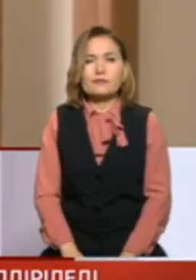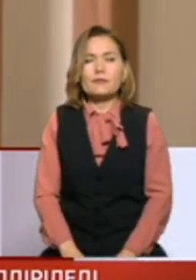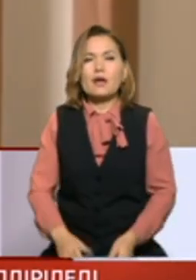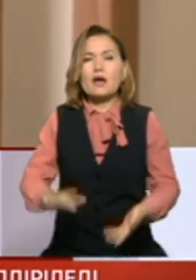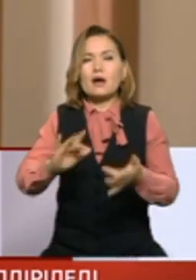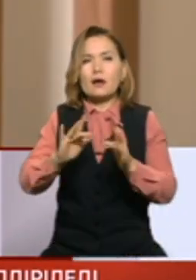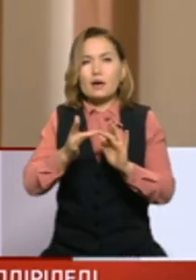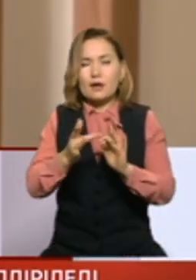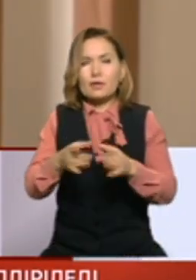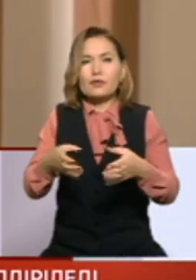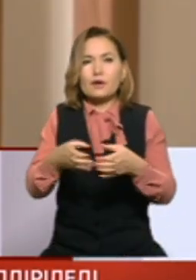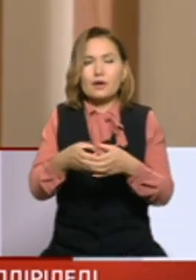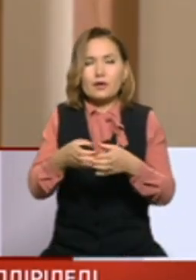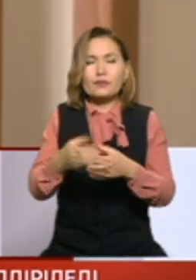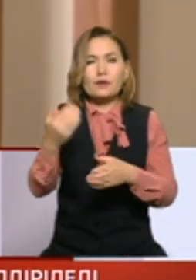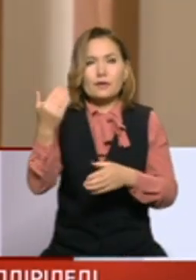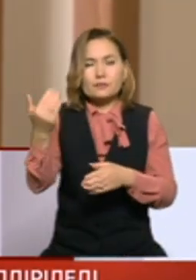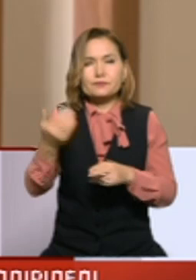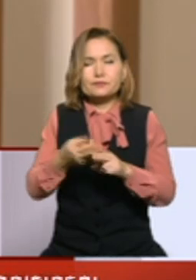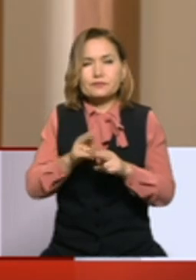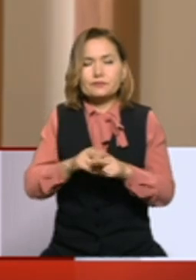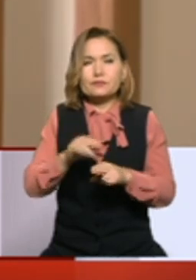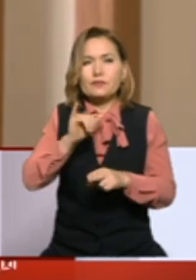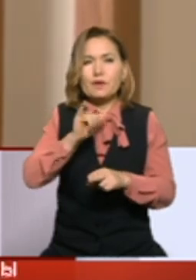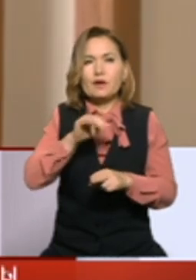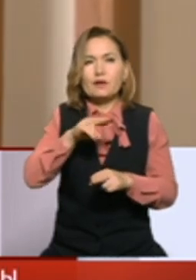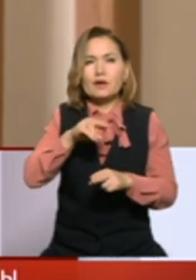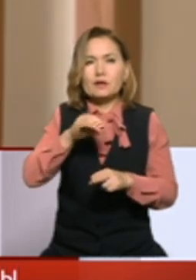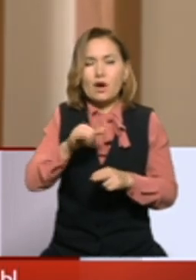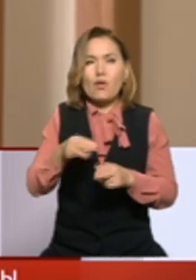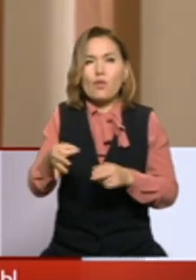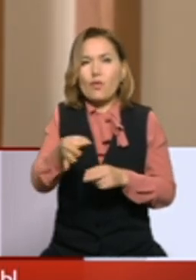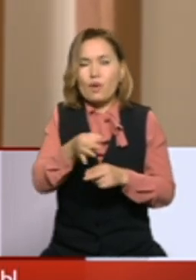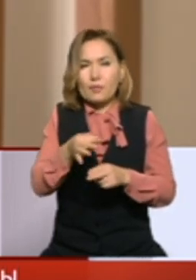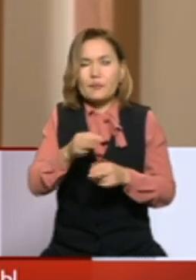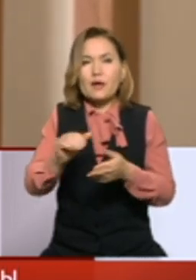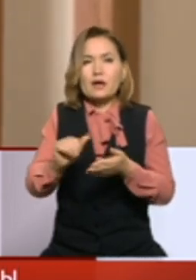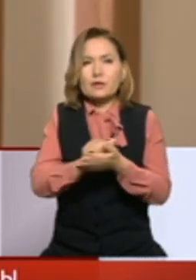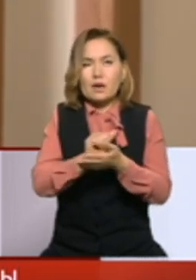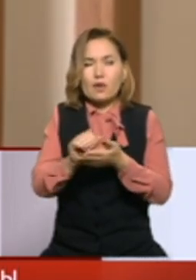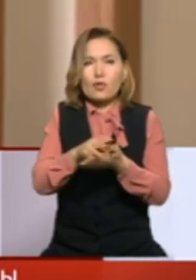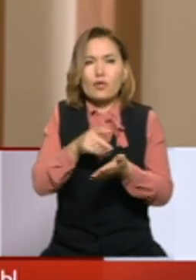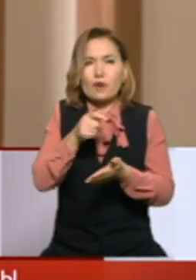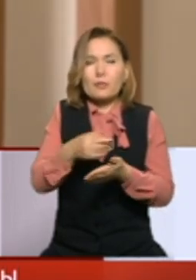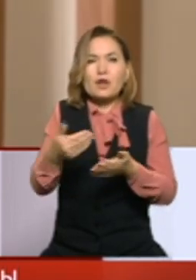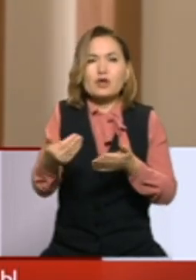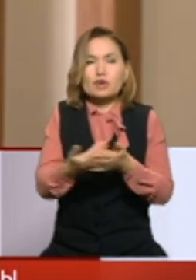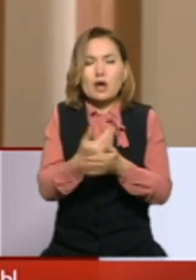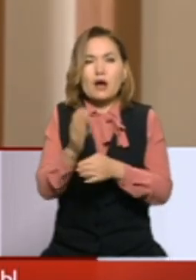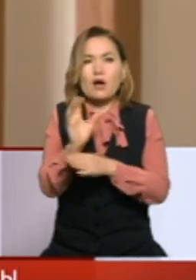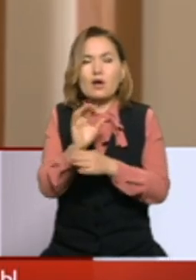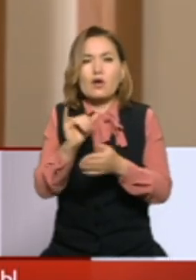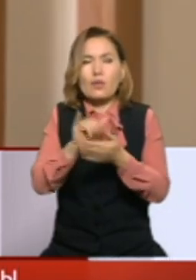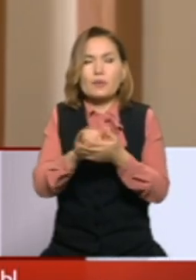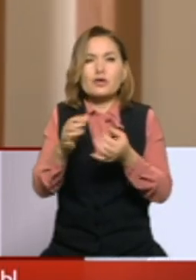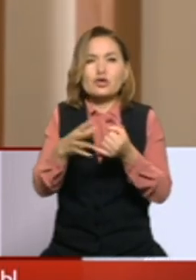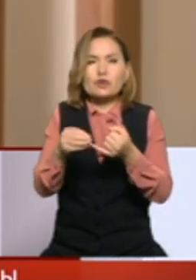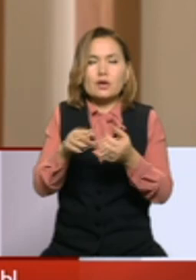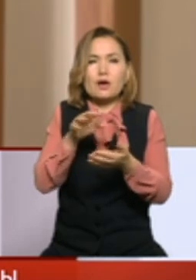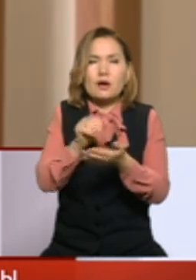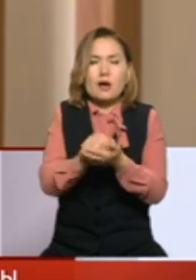Интернет операторлары Ұлытау облысы әкімдігіне тиісті құжаттар берген. Ол жаққа жаңа мұнара орнату қажет. Онымен қоса жер берілуі керек.